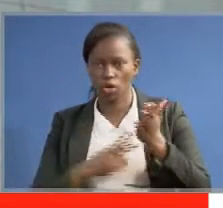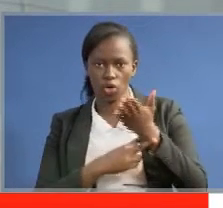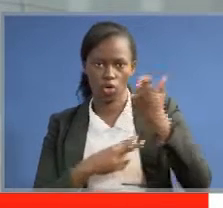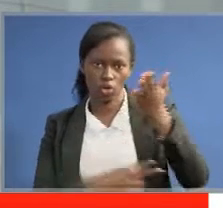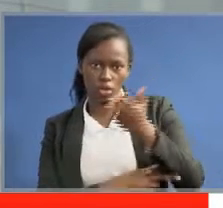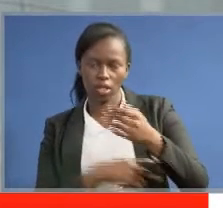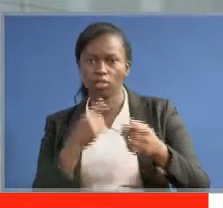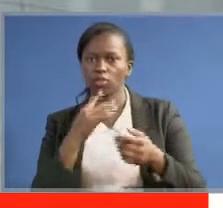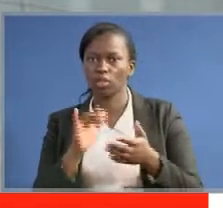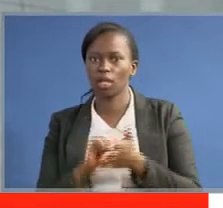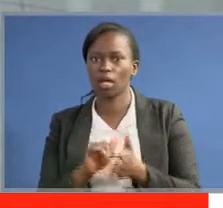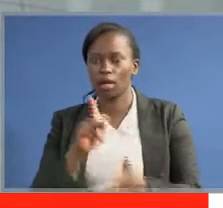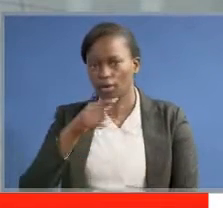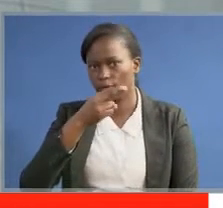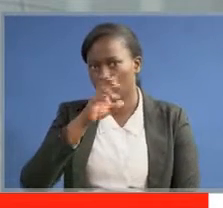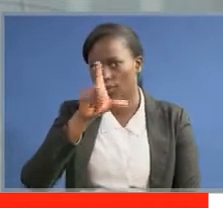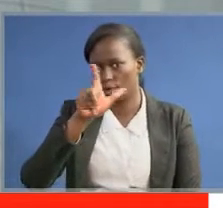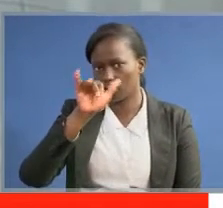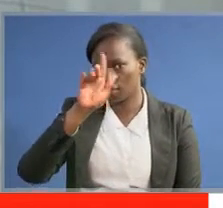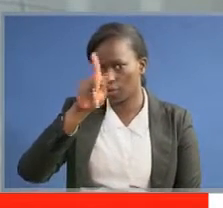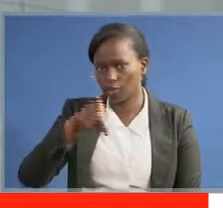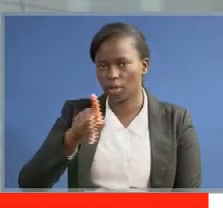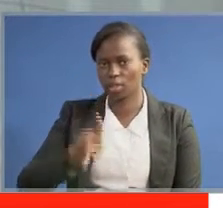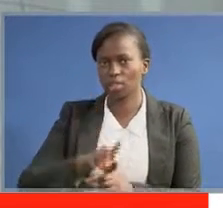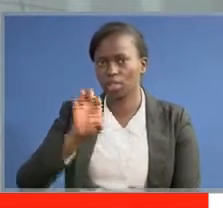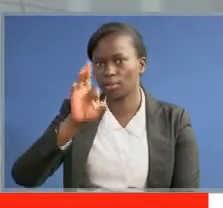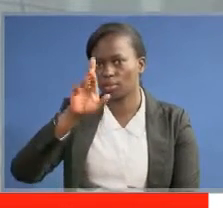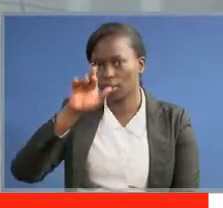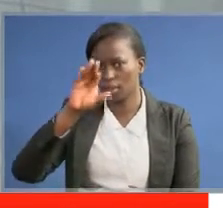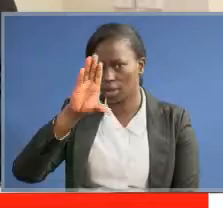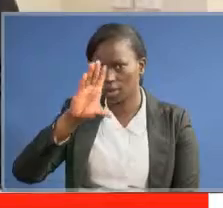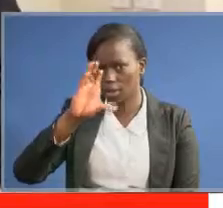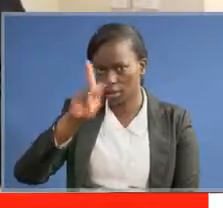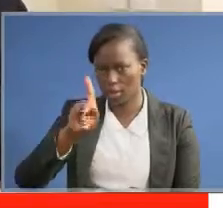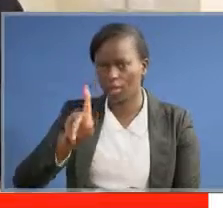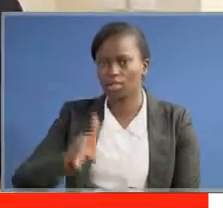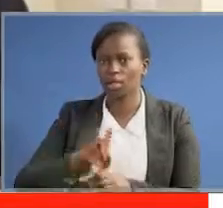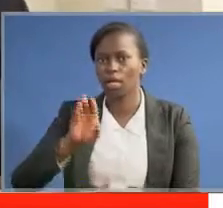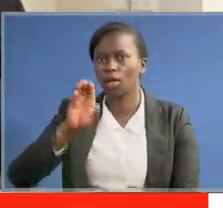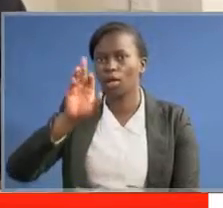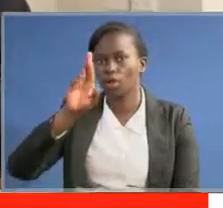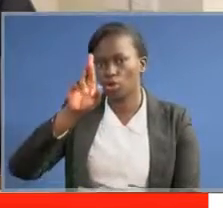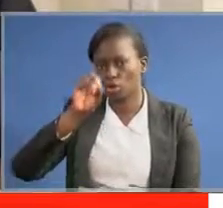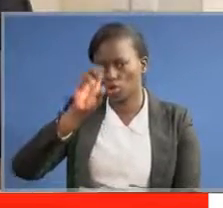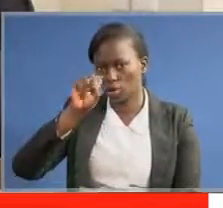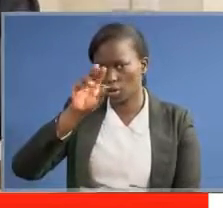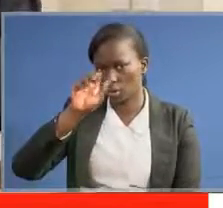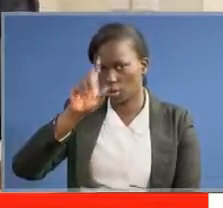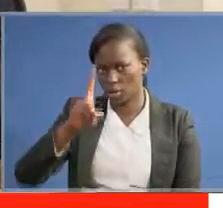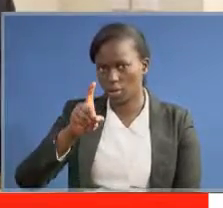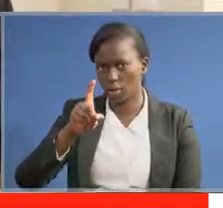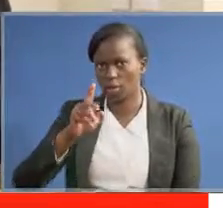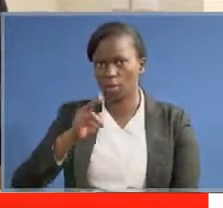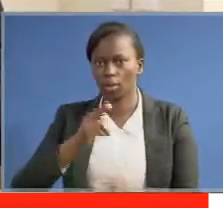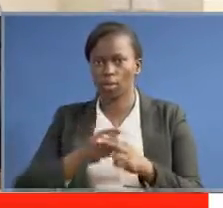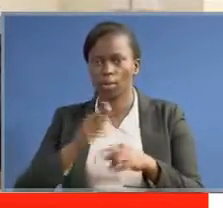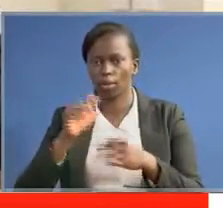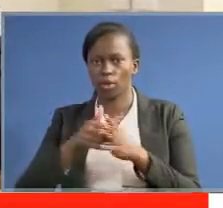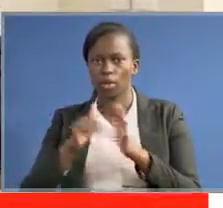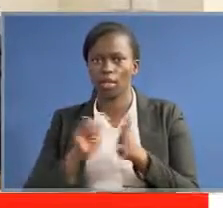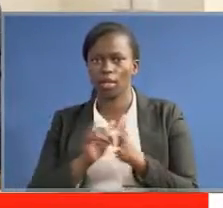jana, Dennis Ola, Eric Abija, Becky Alvins Ronak na mlinda lango